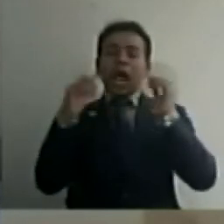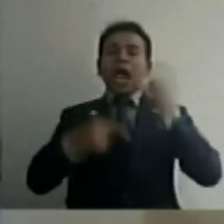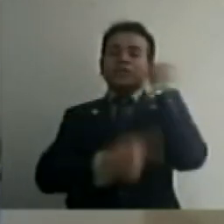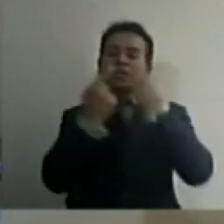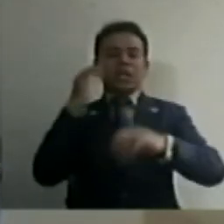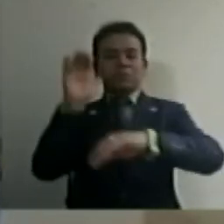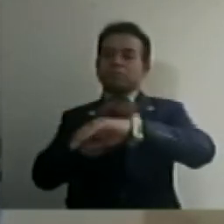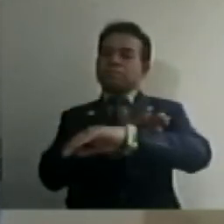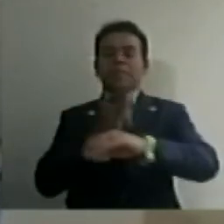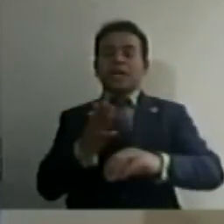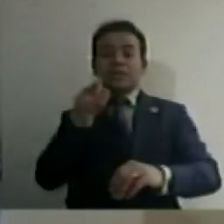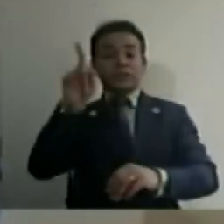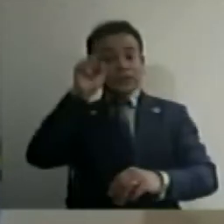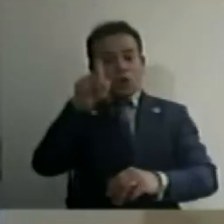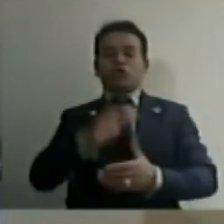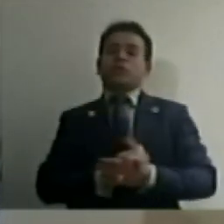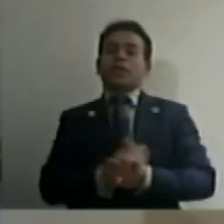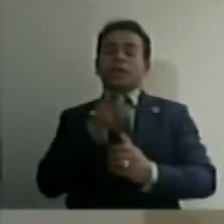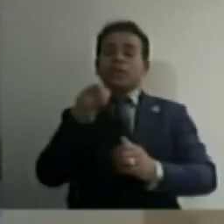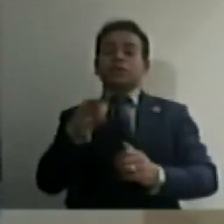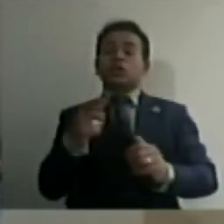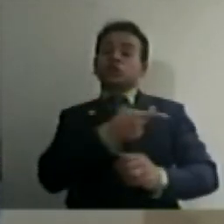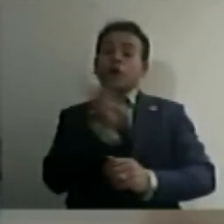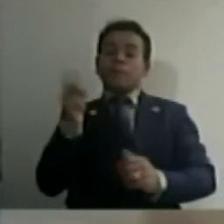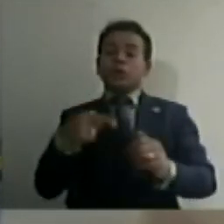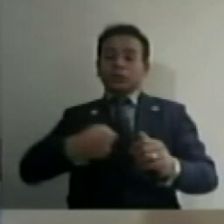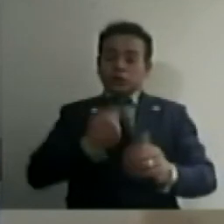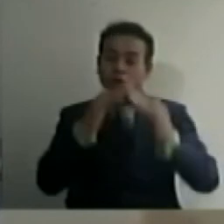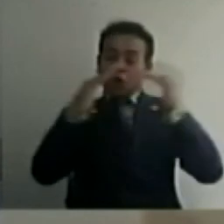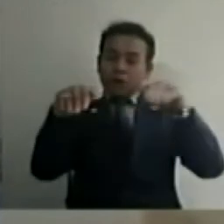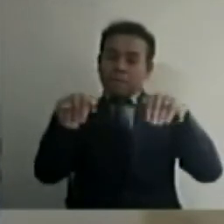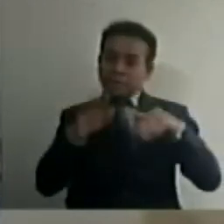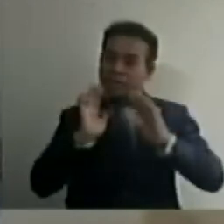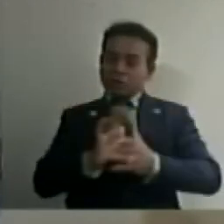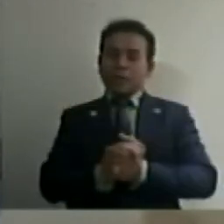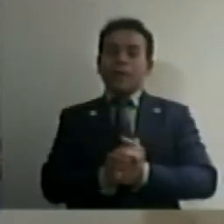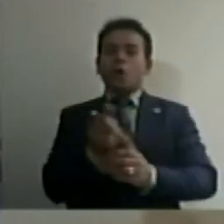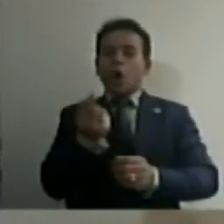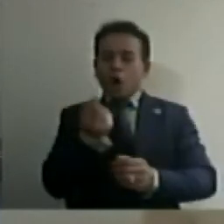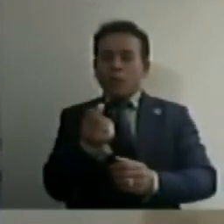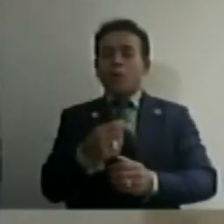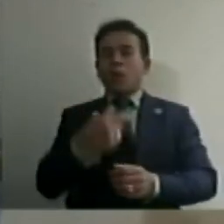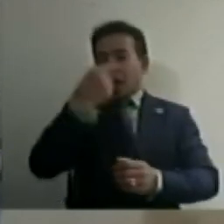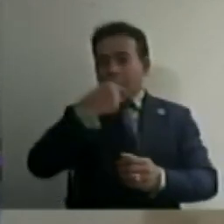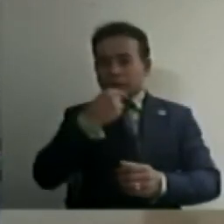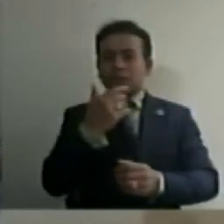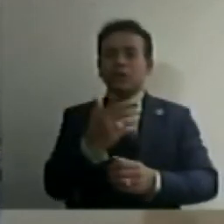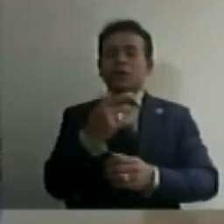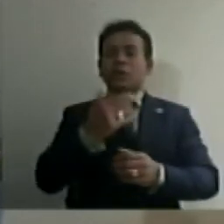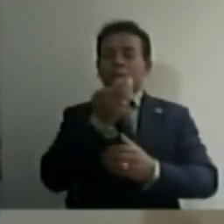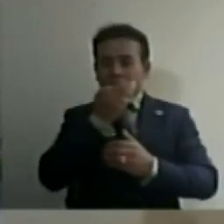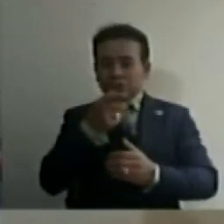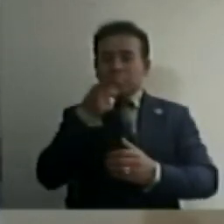ঘরে থাকা এবং পরীক্ষা করা, টেস্ট করা, যার মাধ্যমে যারা সংক্রামিত হয়েছে তারা চিহ্নিত হবে এবং